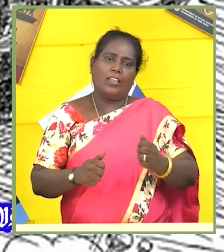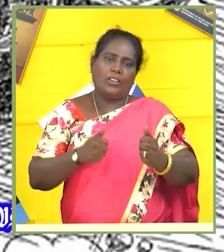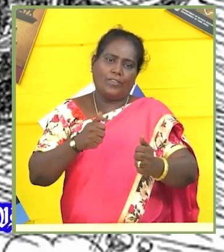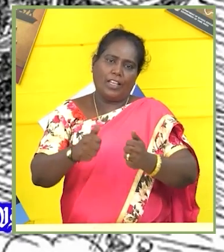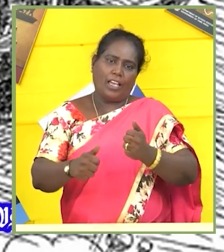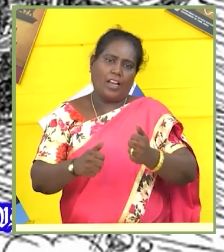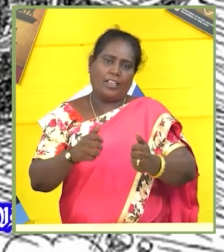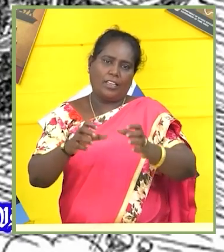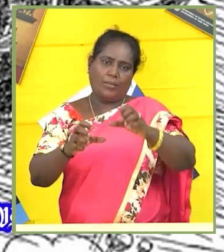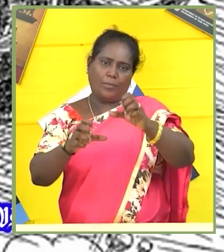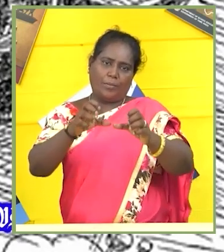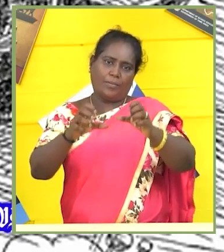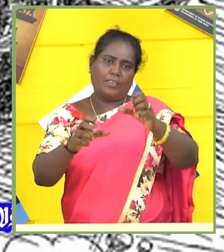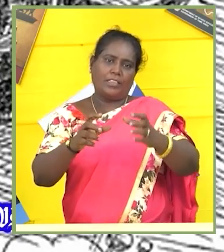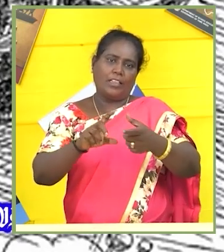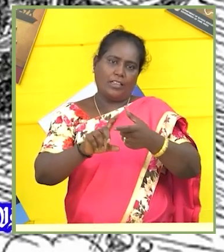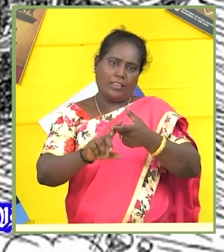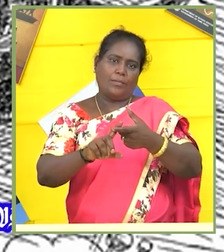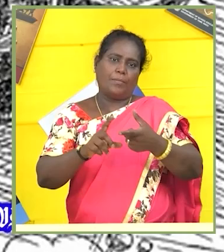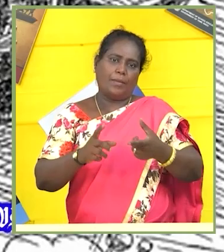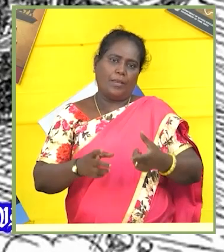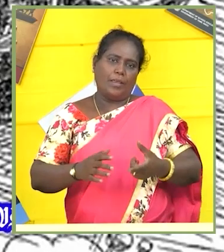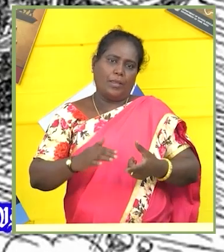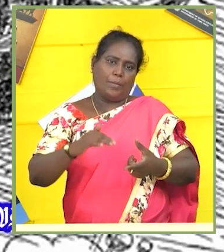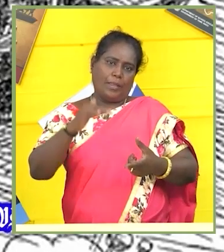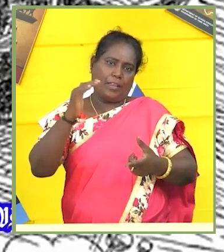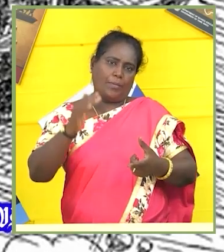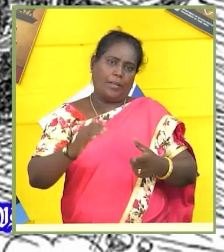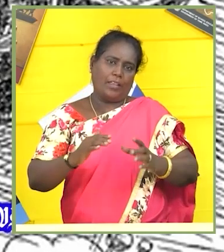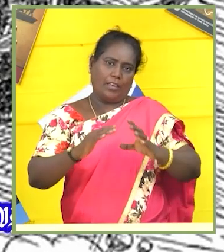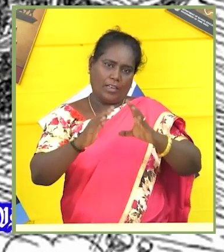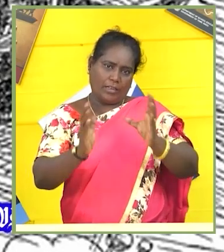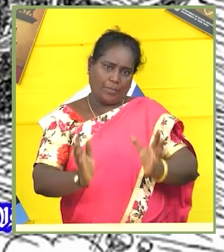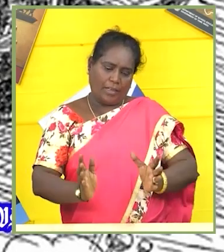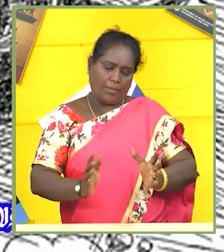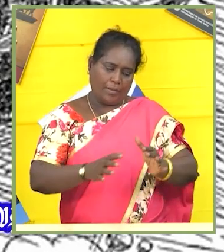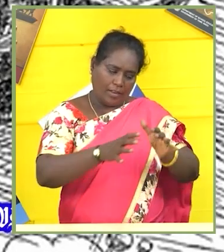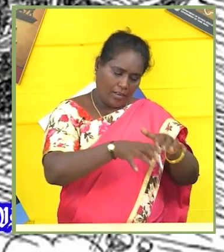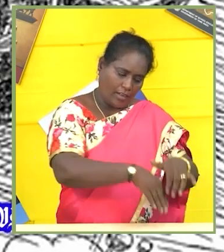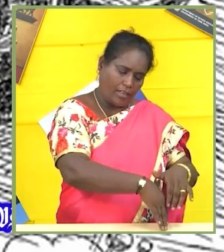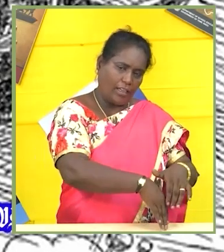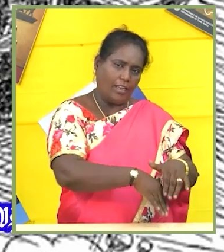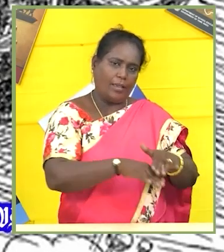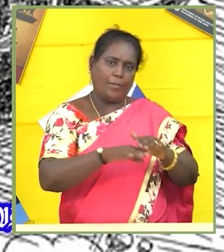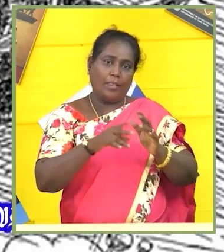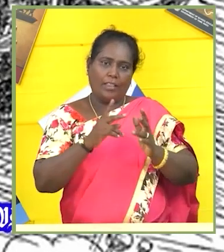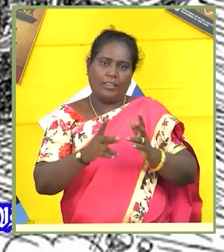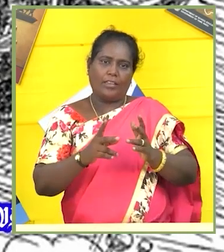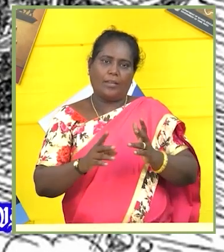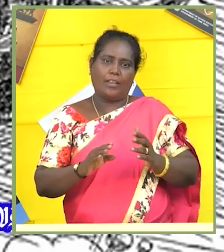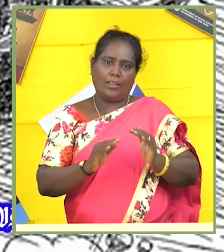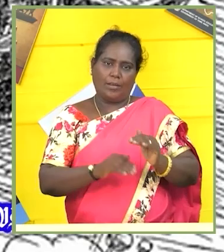என்னும் ஊரில் எருது விளையாடி மரணமுற்றவனாகிய சங்கன் என்பவனுக்கு அவனுடைய மகன் பெரிய